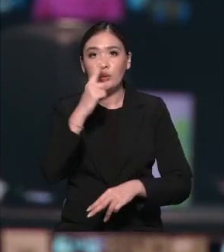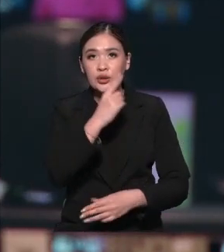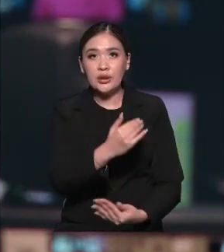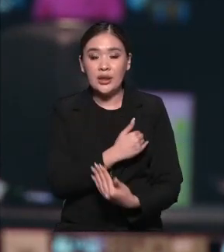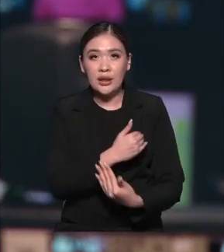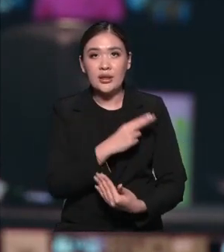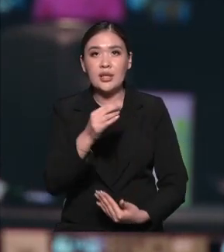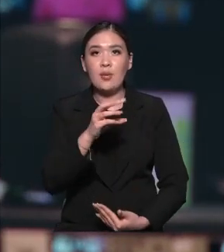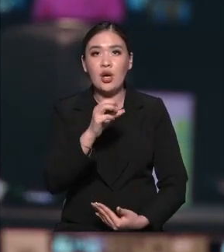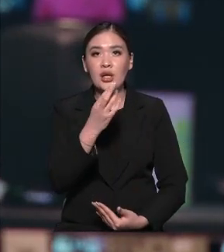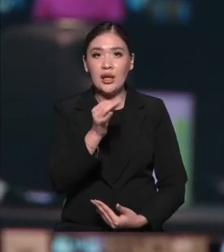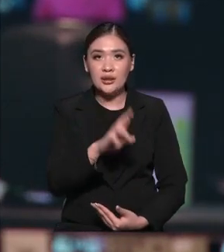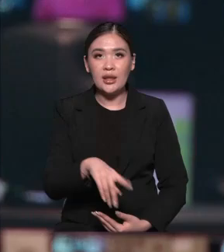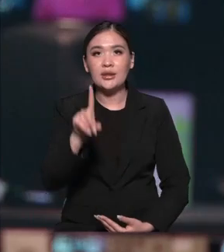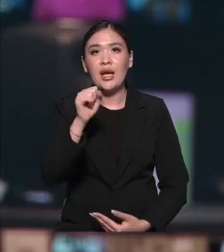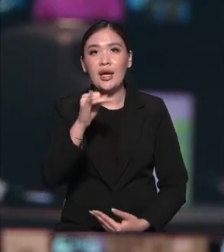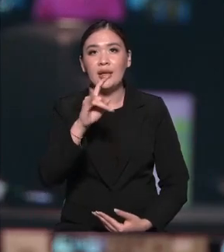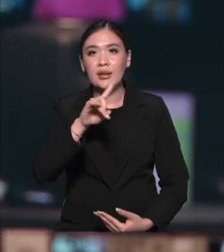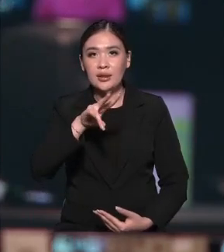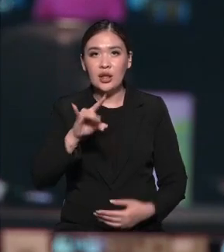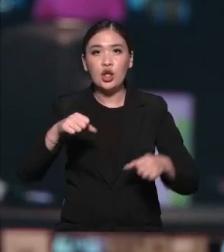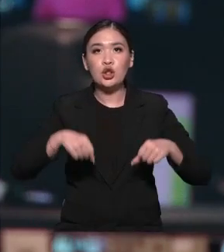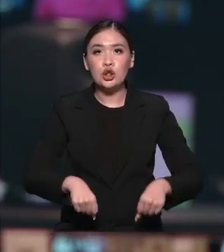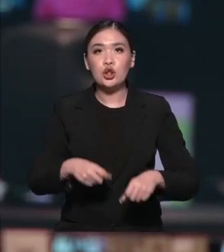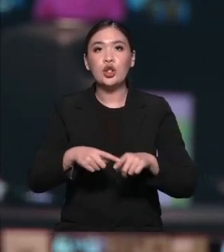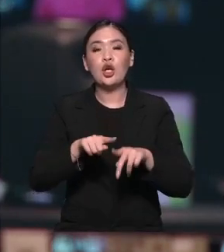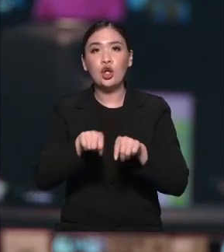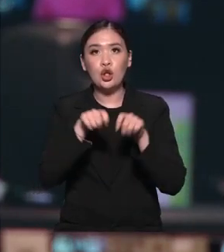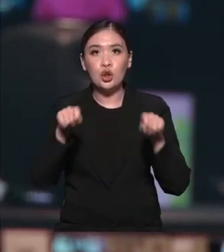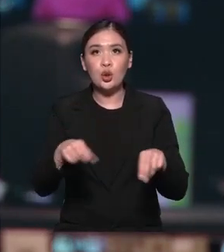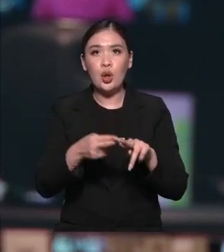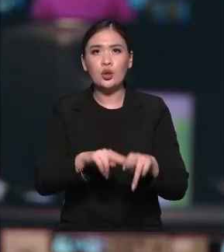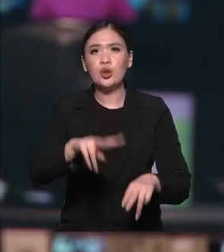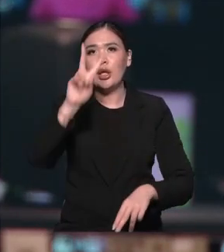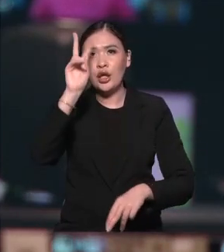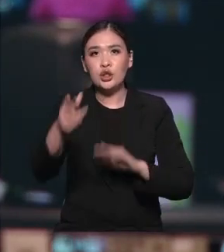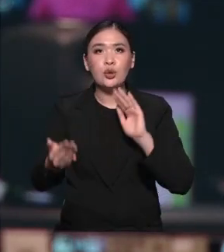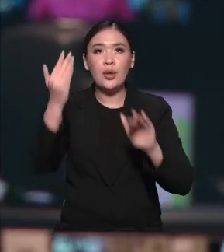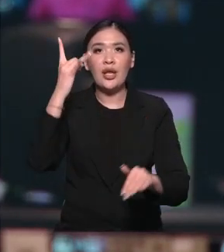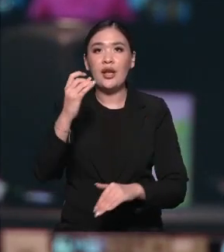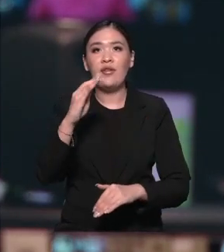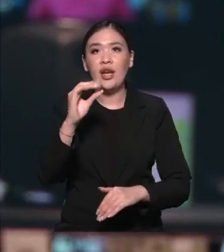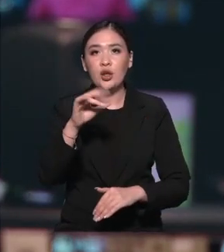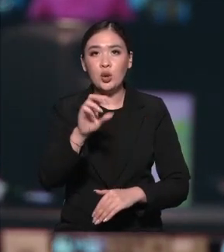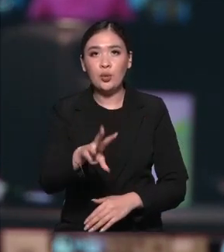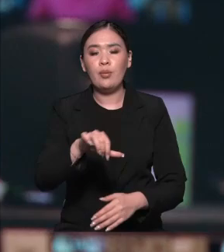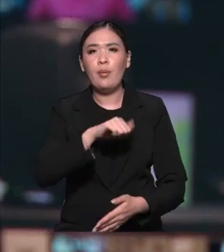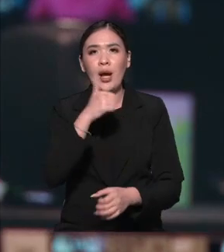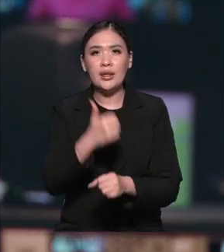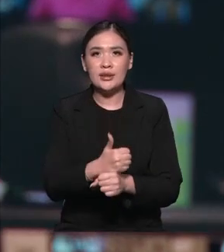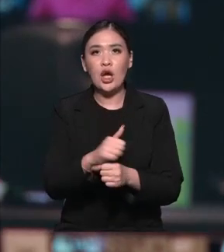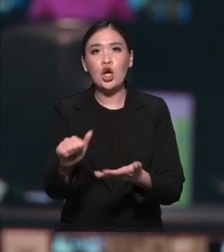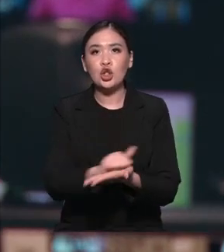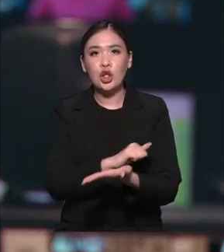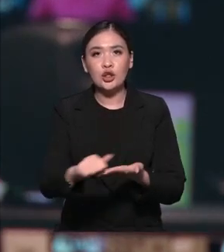көздегені демократиялық, зайырлы, құқықтық мемлекет құру. Осы мақсатта тура 2 жыл бұрын референдум өтіп, басты құжаттың 3-тен 1